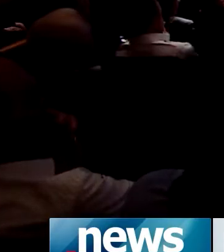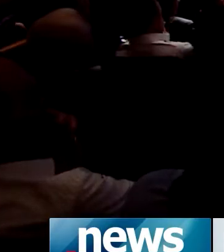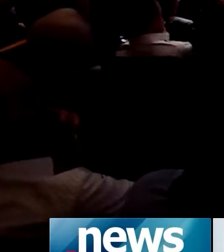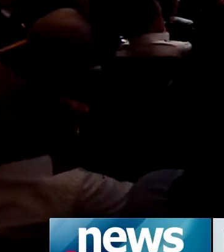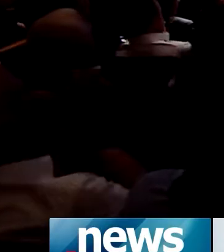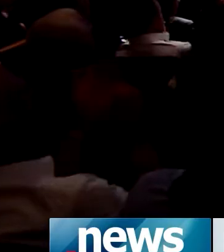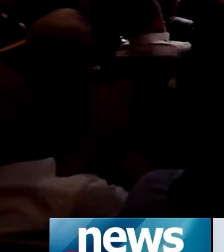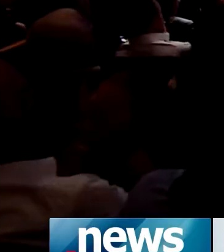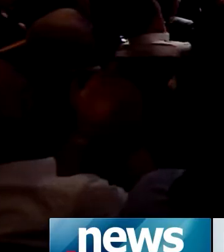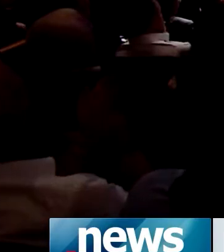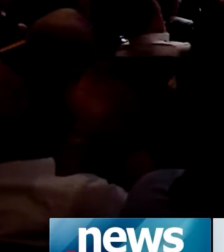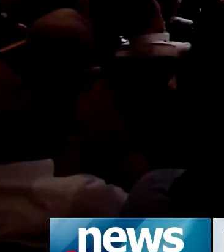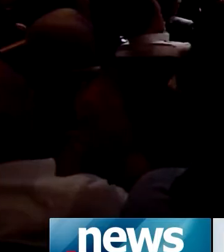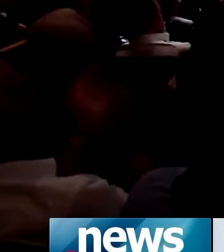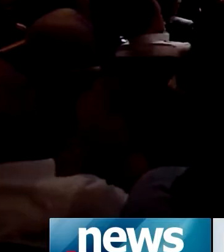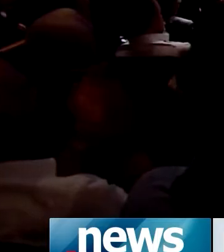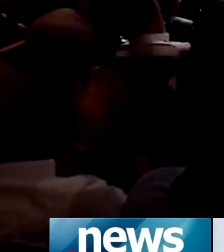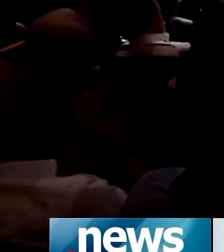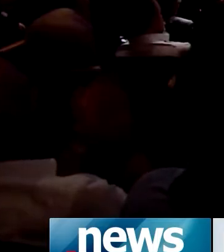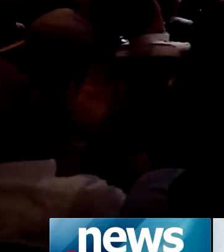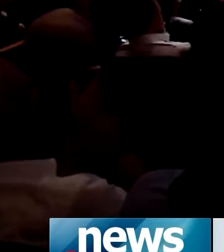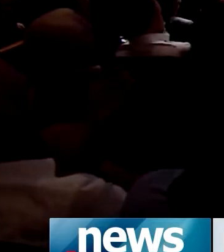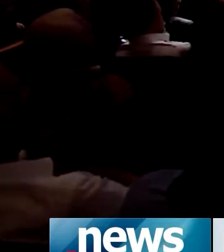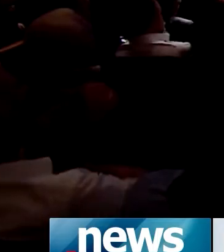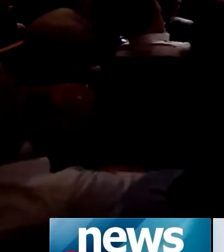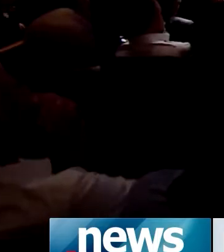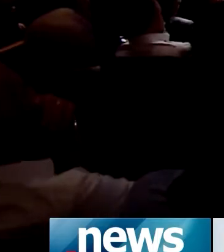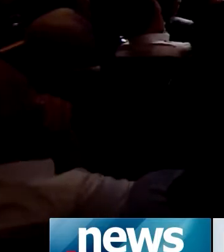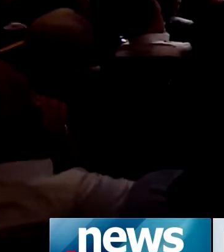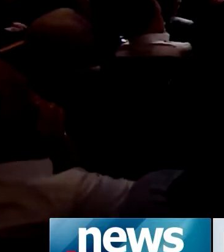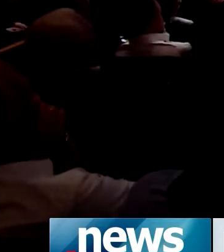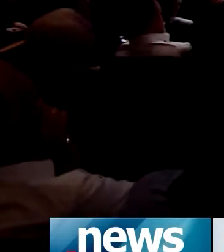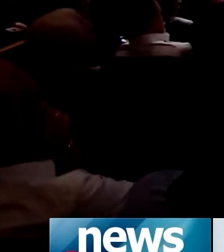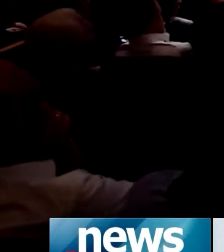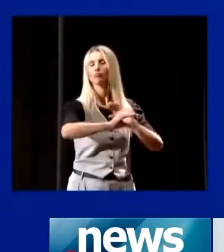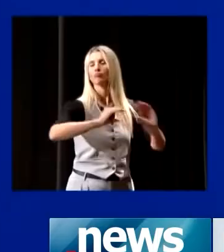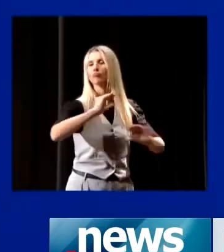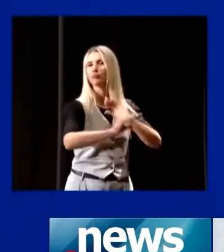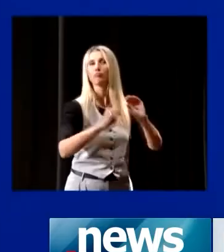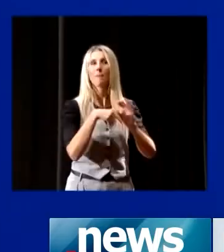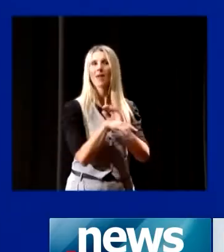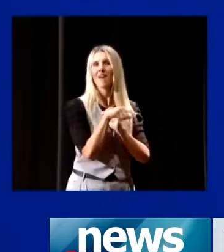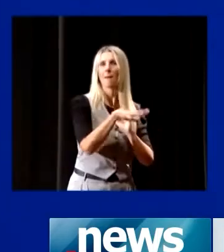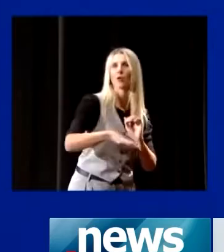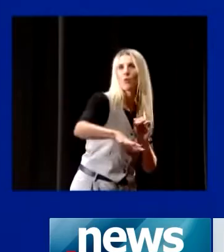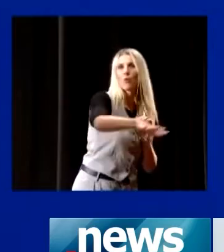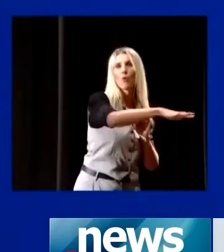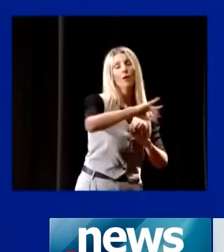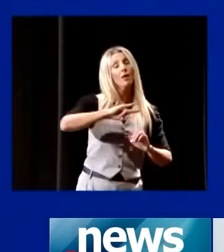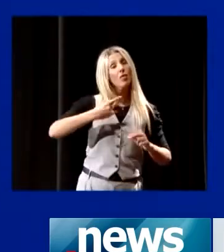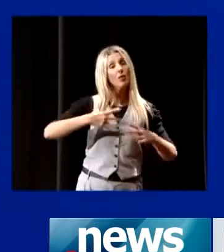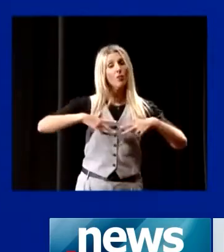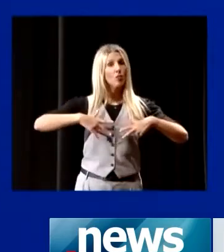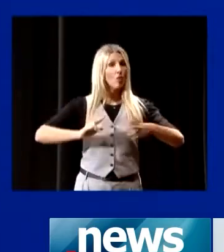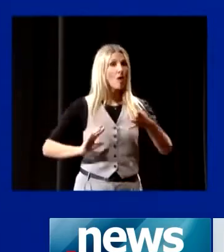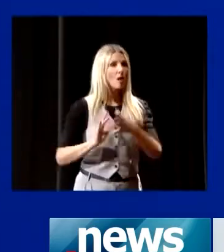περιφερειακή ανάπτυξη και τη μείωση των κοινωνικών ανισοτήτων, διατύπωσε ο Υπουργός Ανάπτυξης Τάκης Θεοδωρικάκος. Ότι ήδη το Υπουργείο Ανάπτυξης